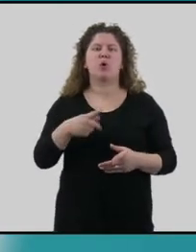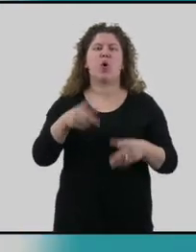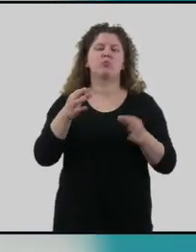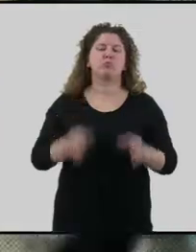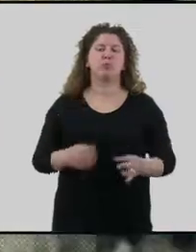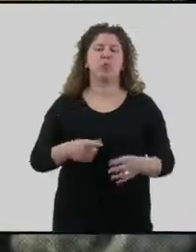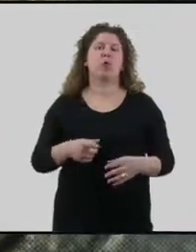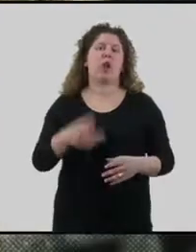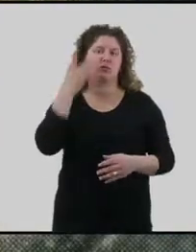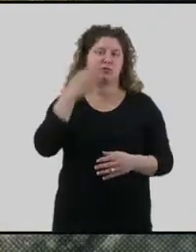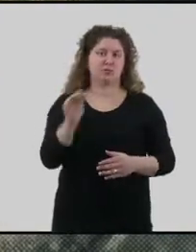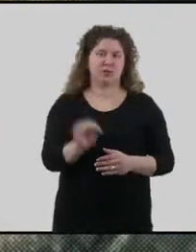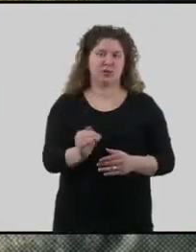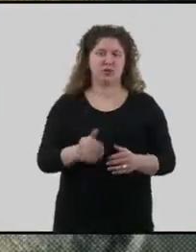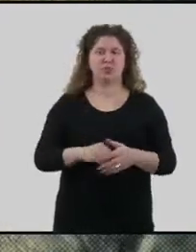nama.